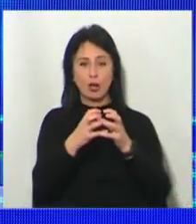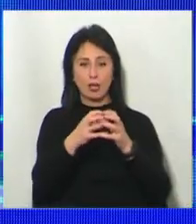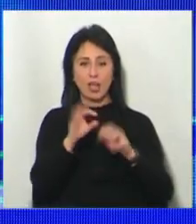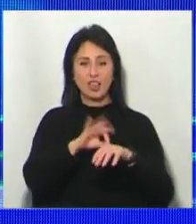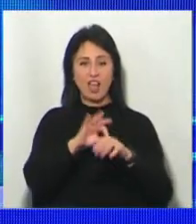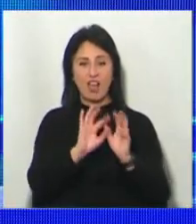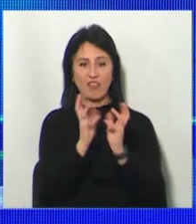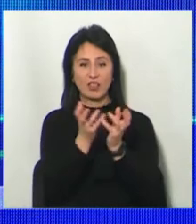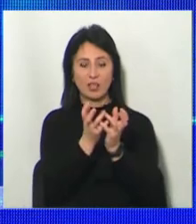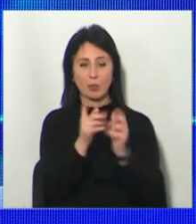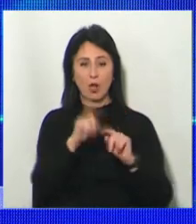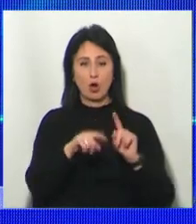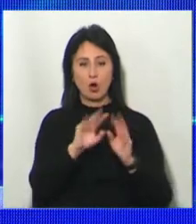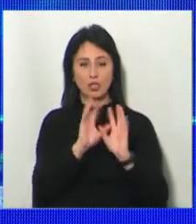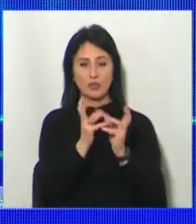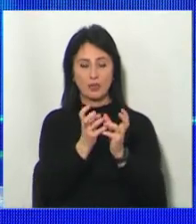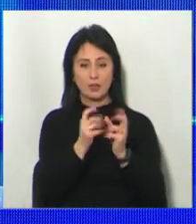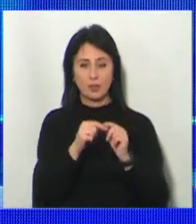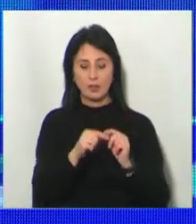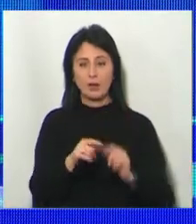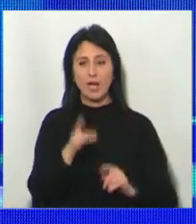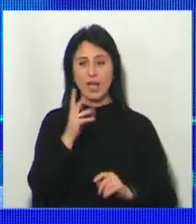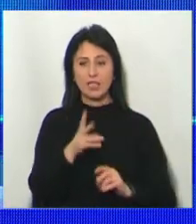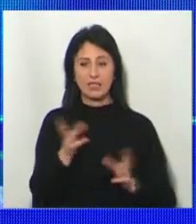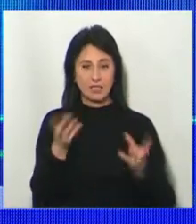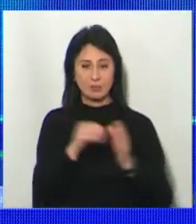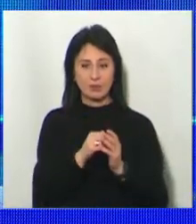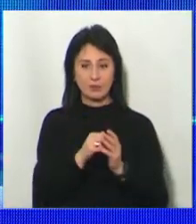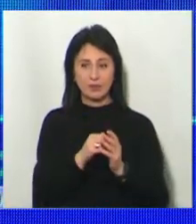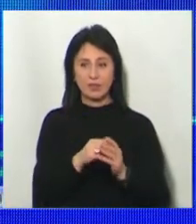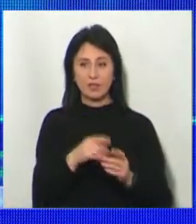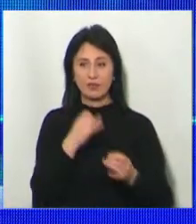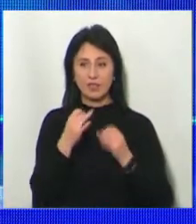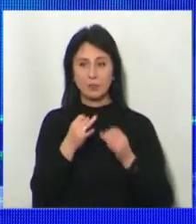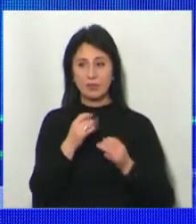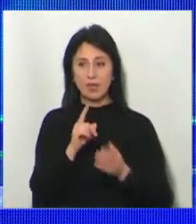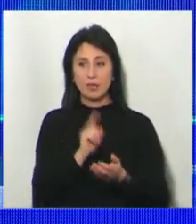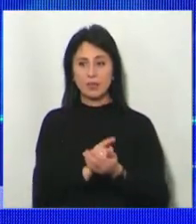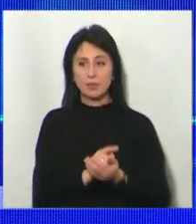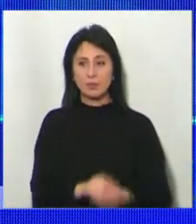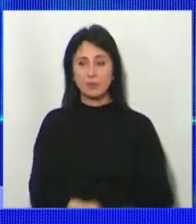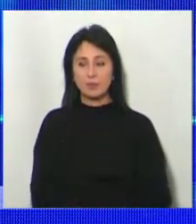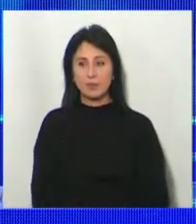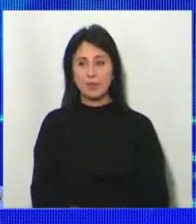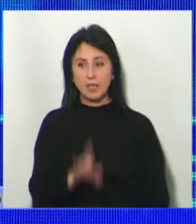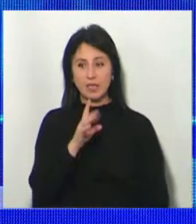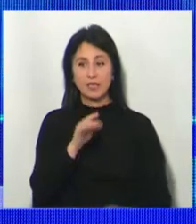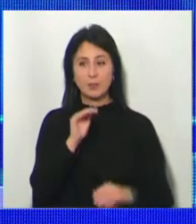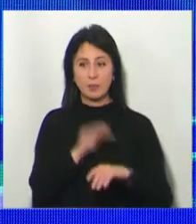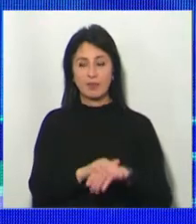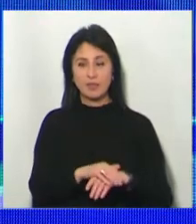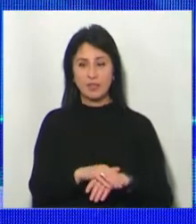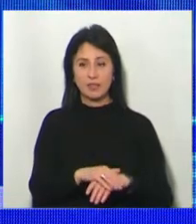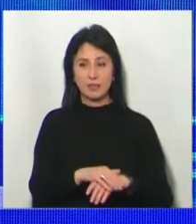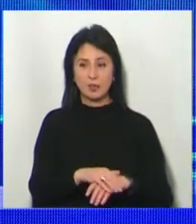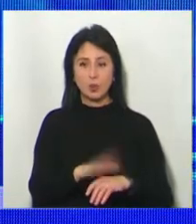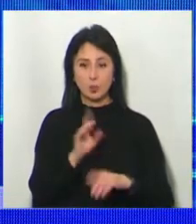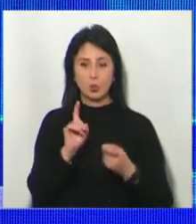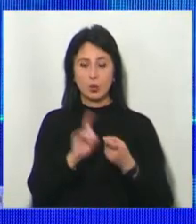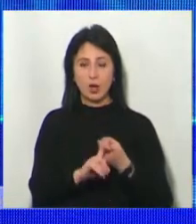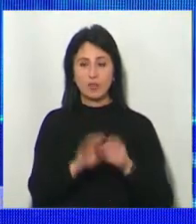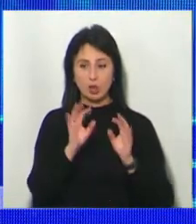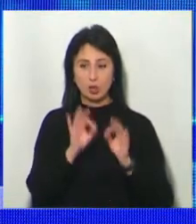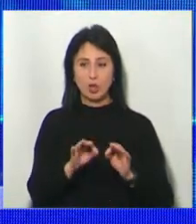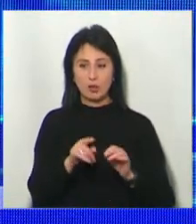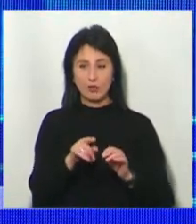ოჯახი და რომელთაც საერთო რისკის ფაქტორები აქვთ და ამ რისკის ფაქტორებზეც ვისაუბროთ აუცილებლად და ეს რისკის ფაქტორები ძირითადად